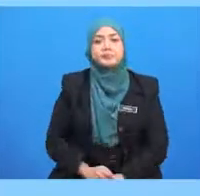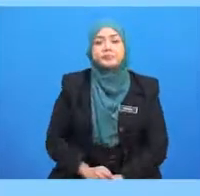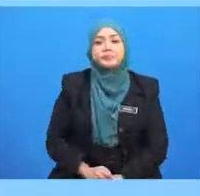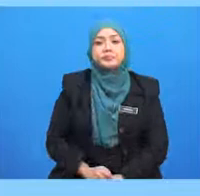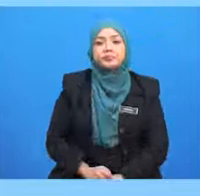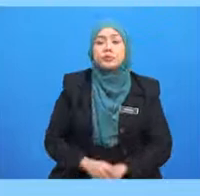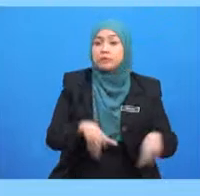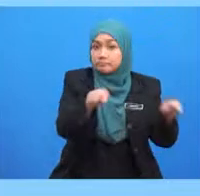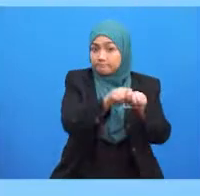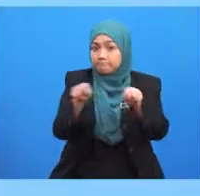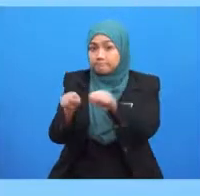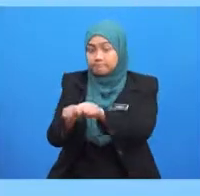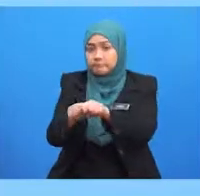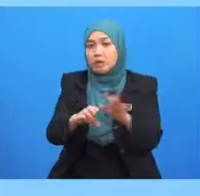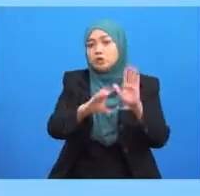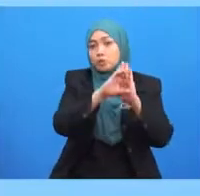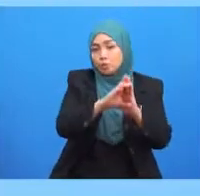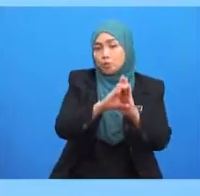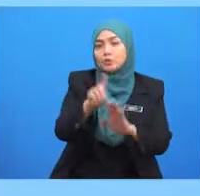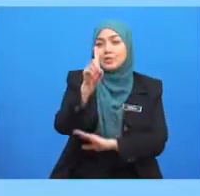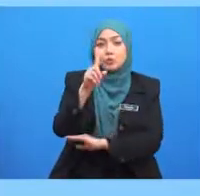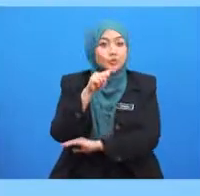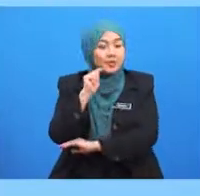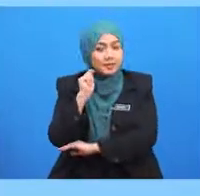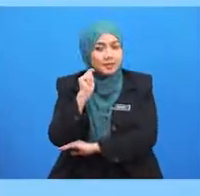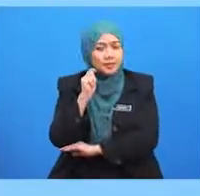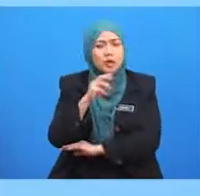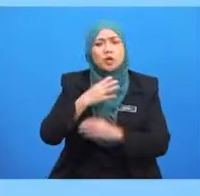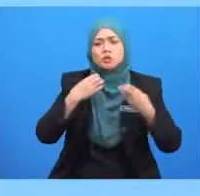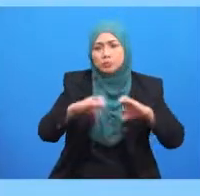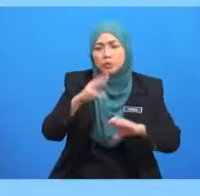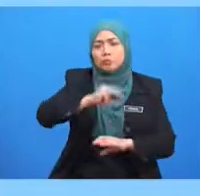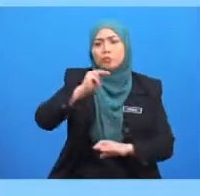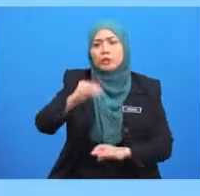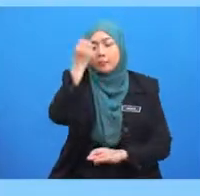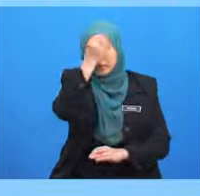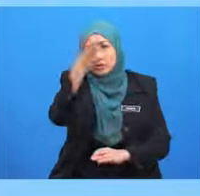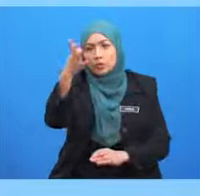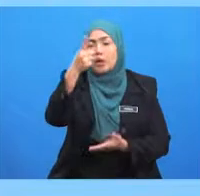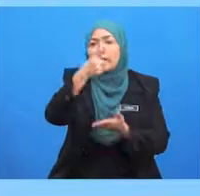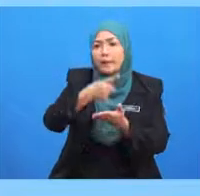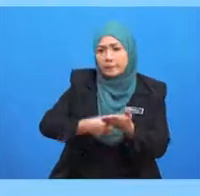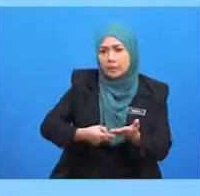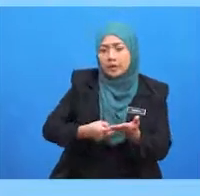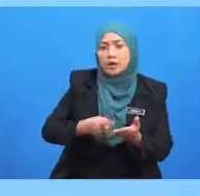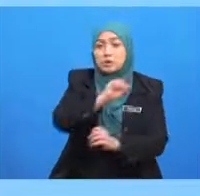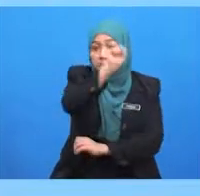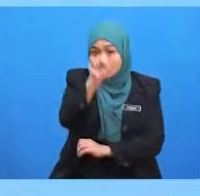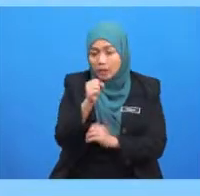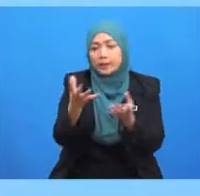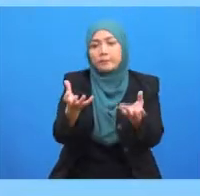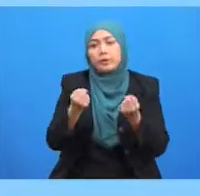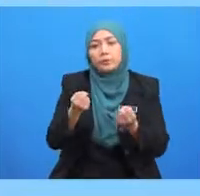seperti contoh satu tadi cube muridnya tekan Apakah kehendak suaranya dan